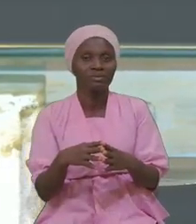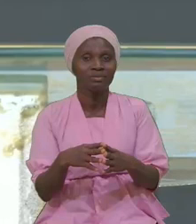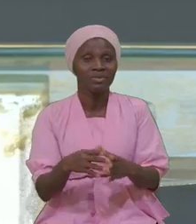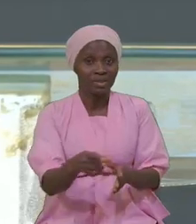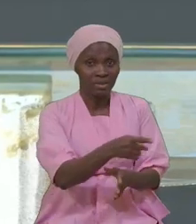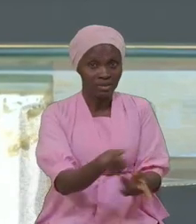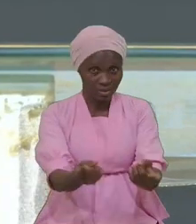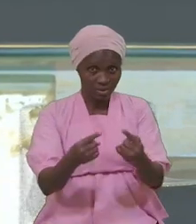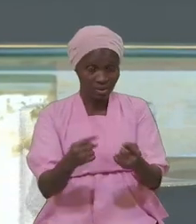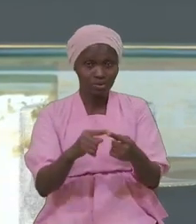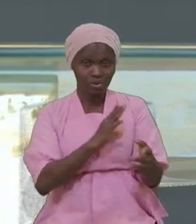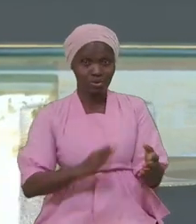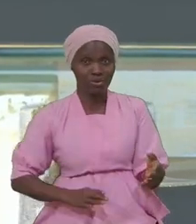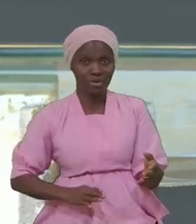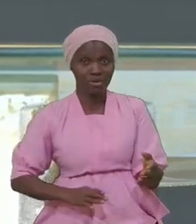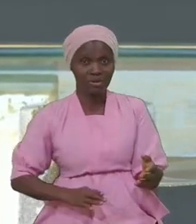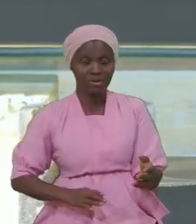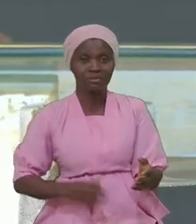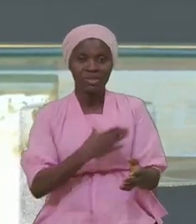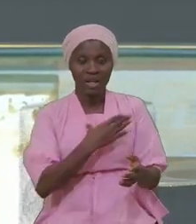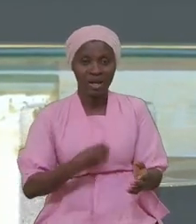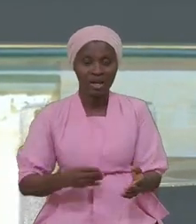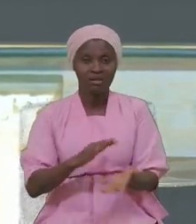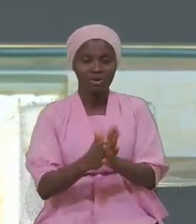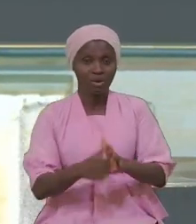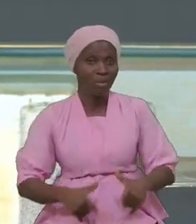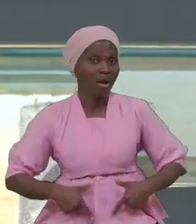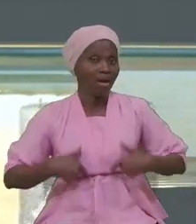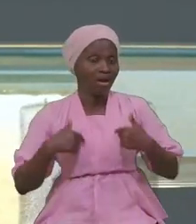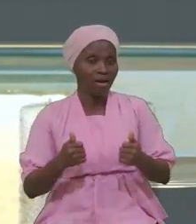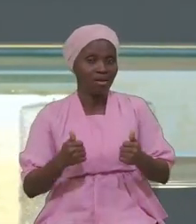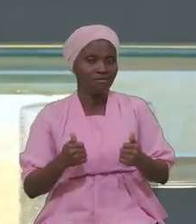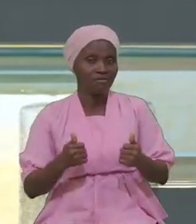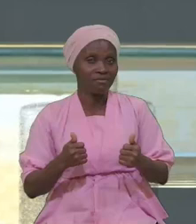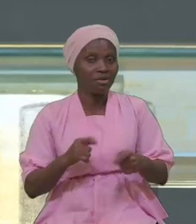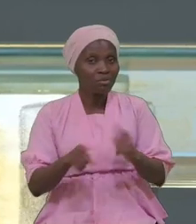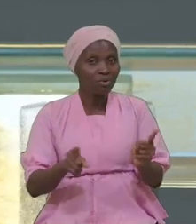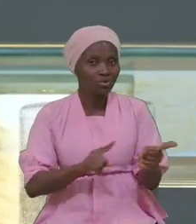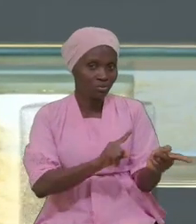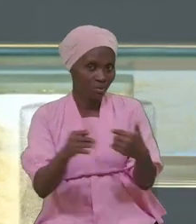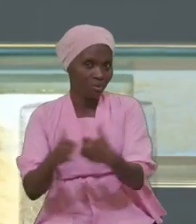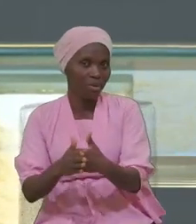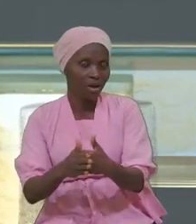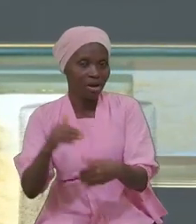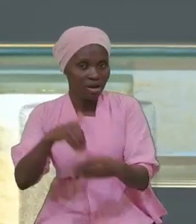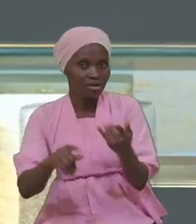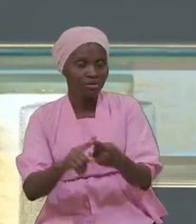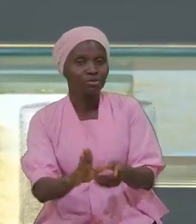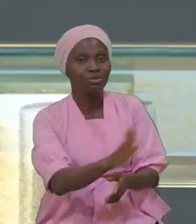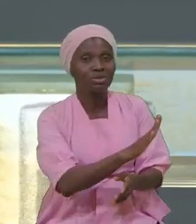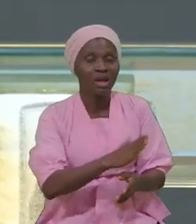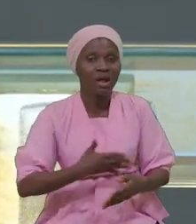à Christ, ils sont vivifiés, rendus à la vie, ils sont retournés à